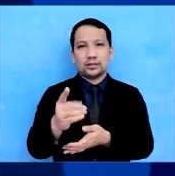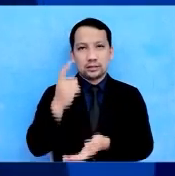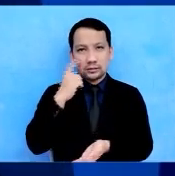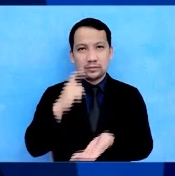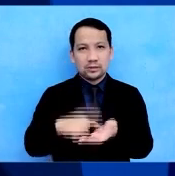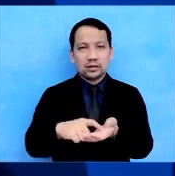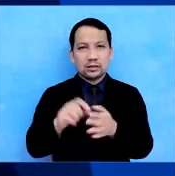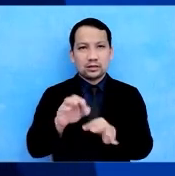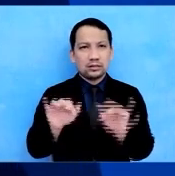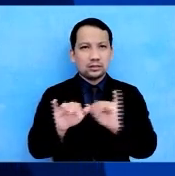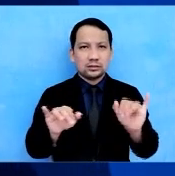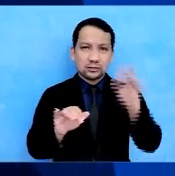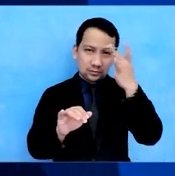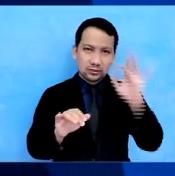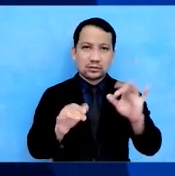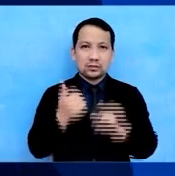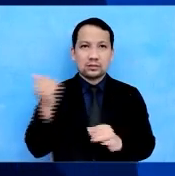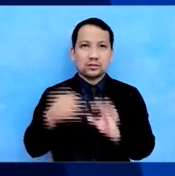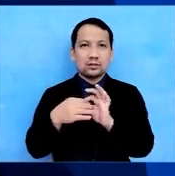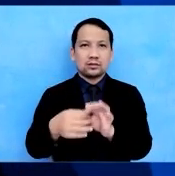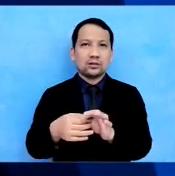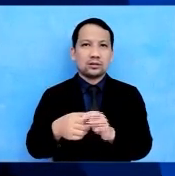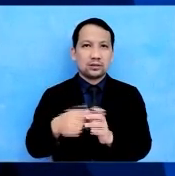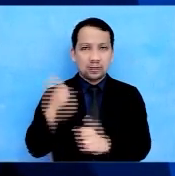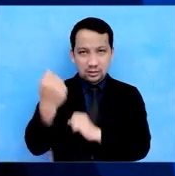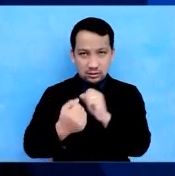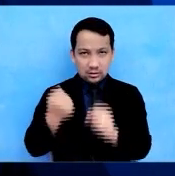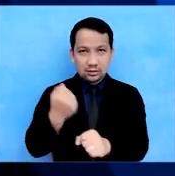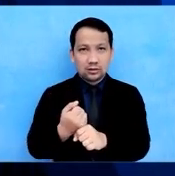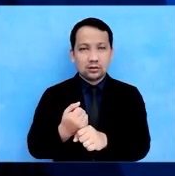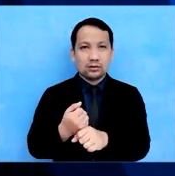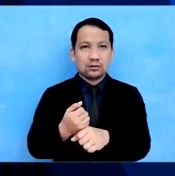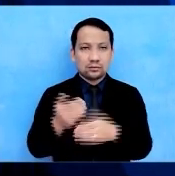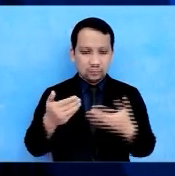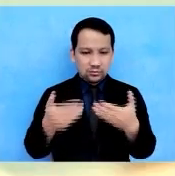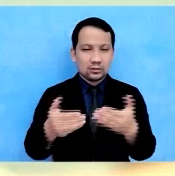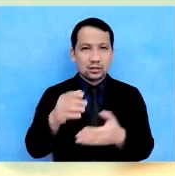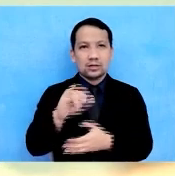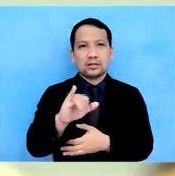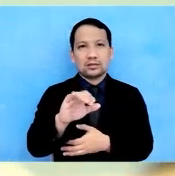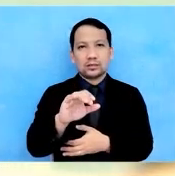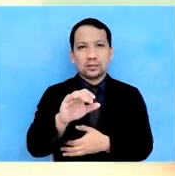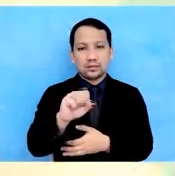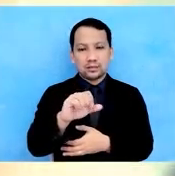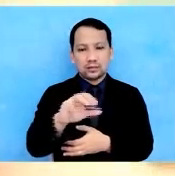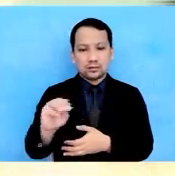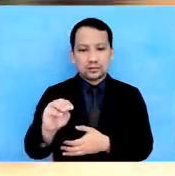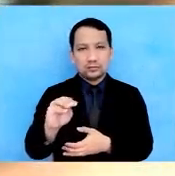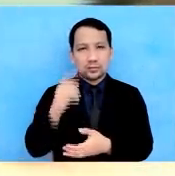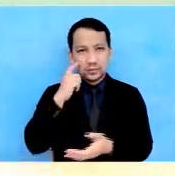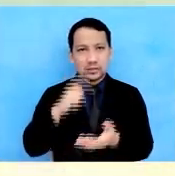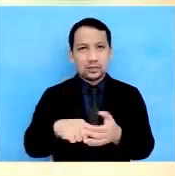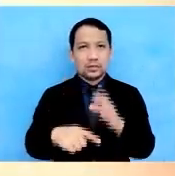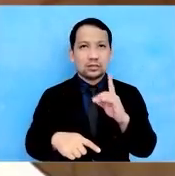ng Smart. Sa ibang bansa nga raw, taon ang binibigay para mas maayos maitulak ang SIM registration. Suportado rin ng Department of Trade and